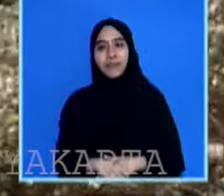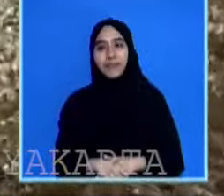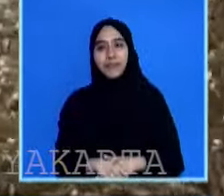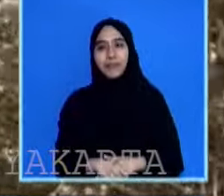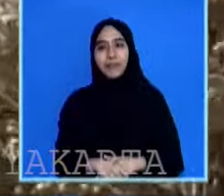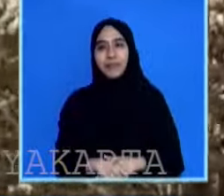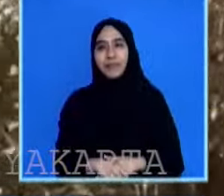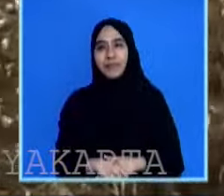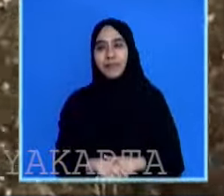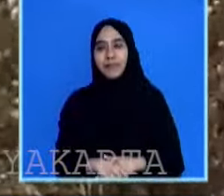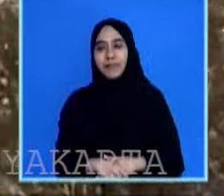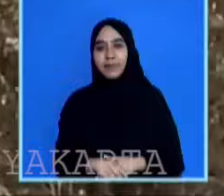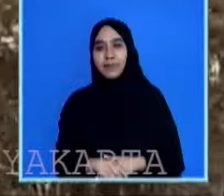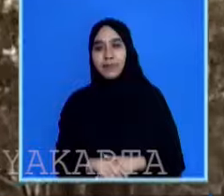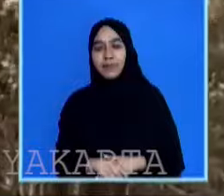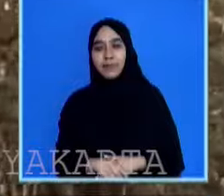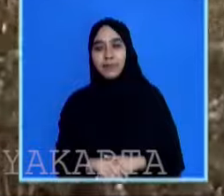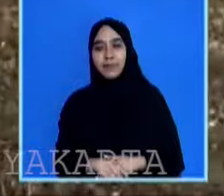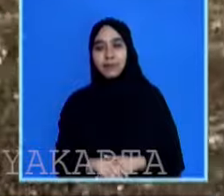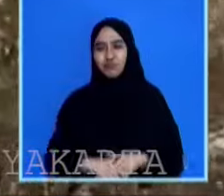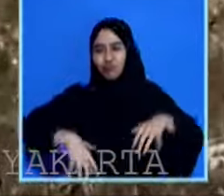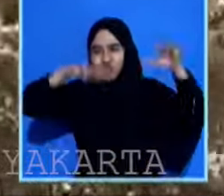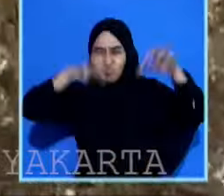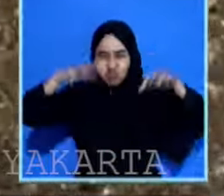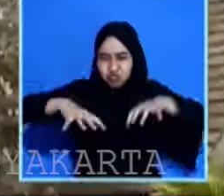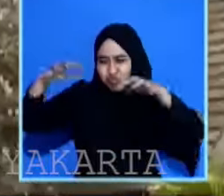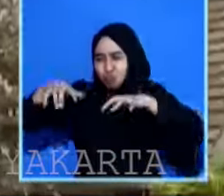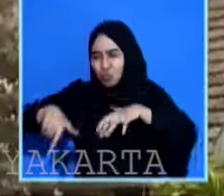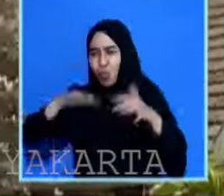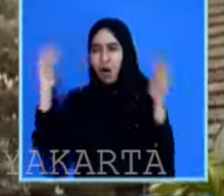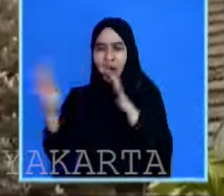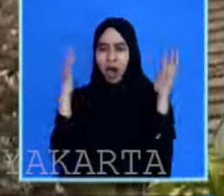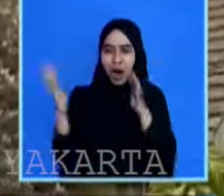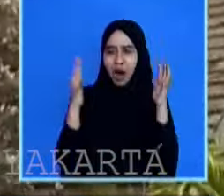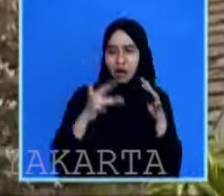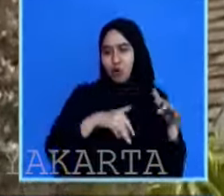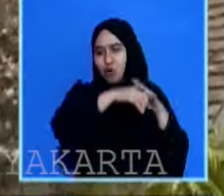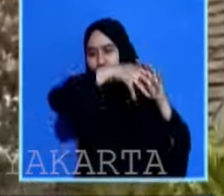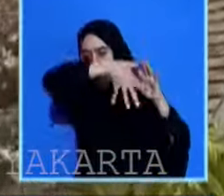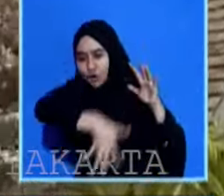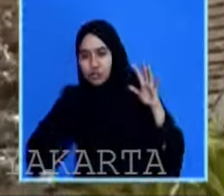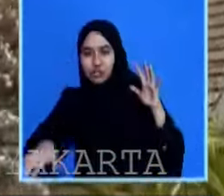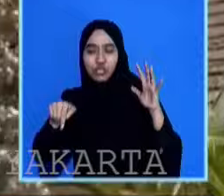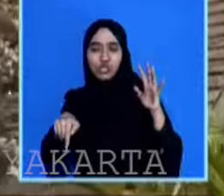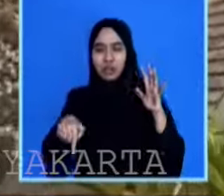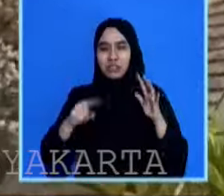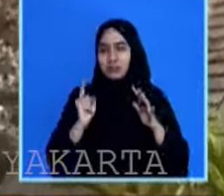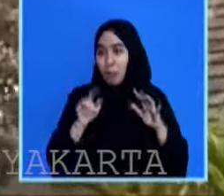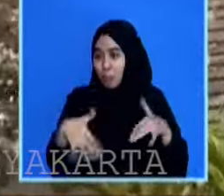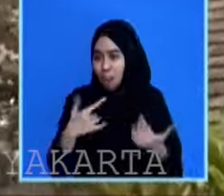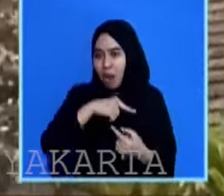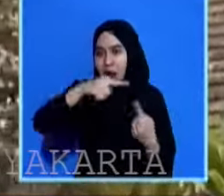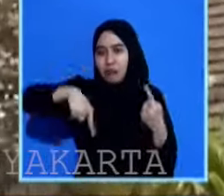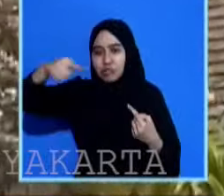Anggrek bencana alam berupa hujan deras disertai angin kencang dan tanah longsor yang disebabkan oleh adanya siklon tropis